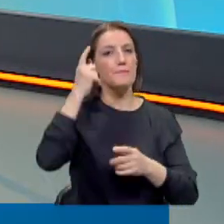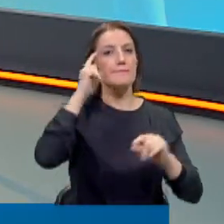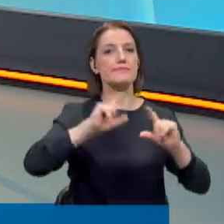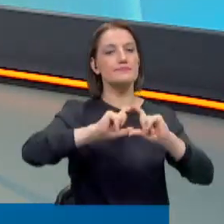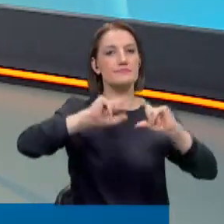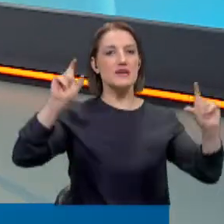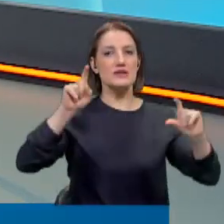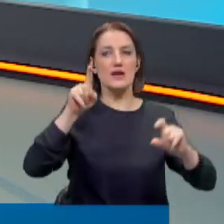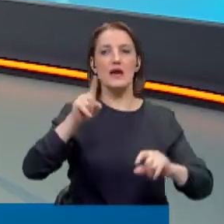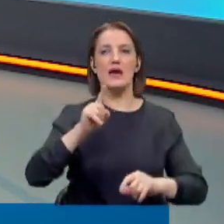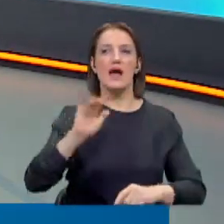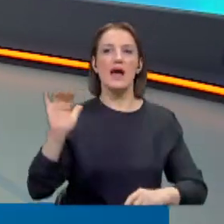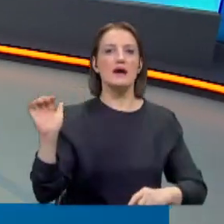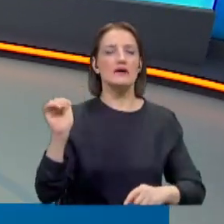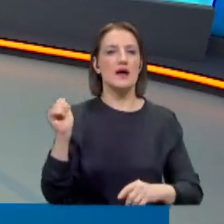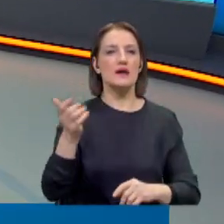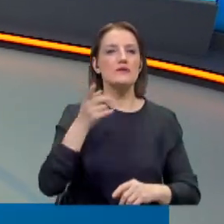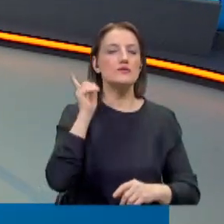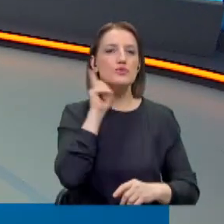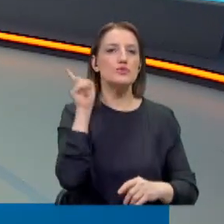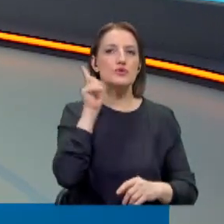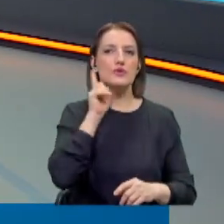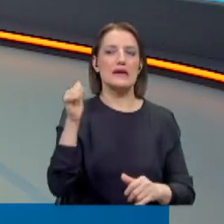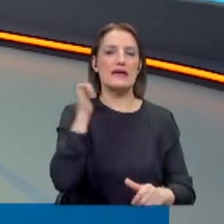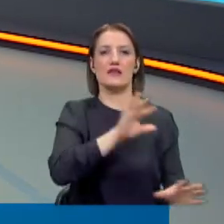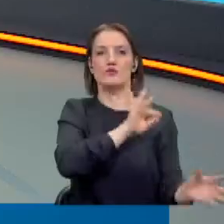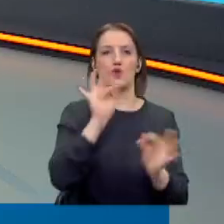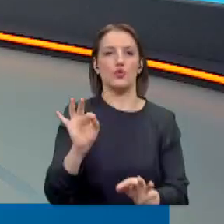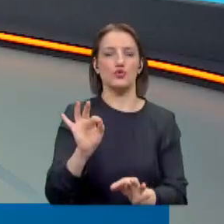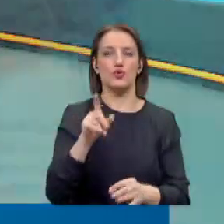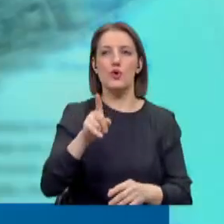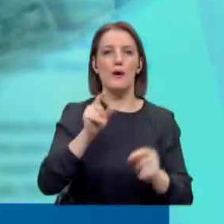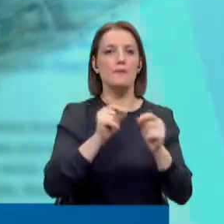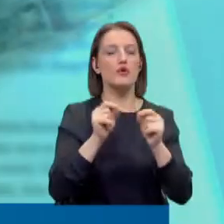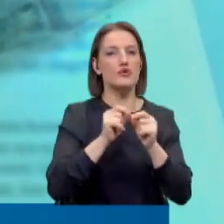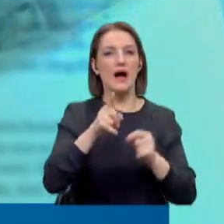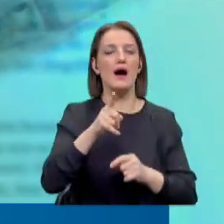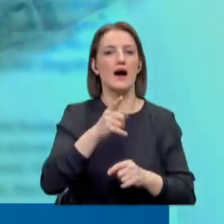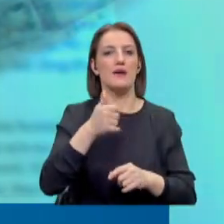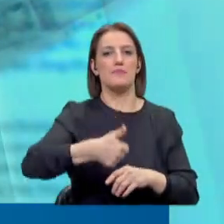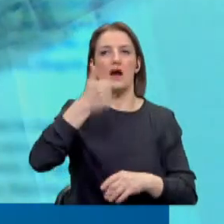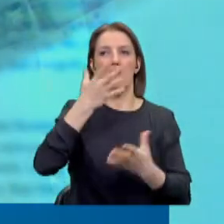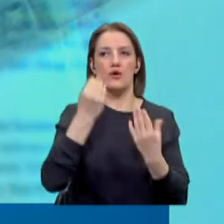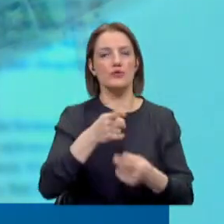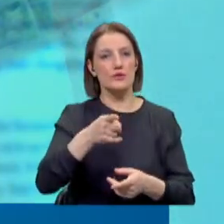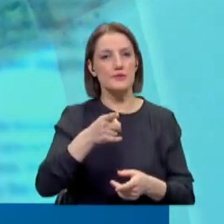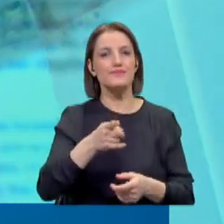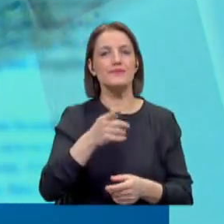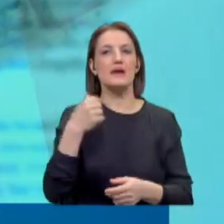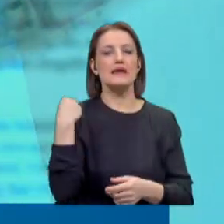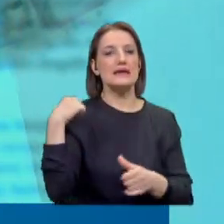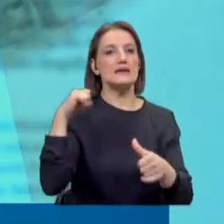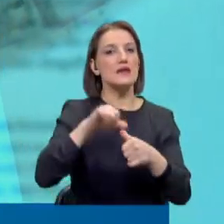başlık mahchat Efsane geri döndü Bozdağ bakan olduğu görevden affını isteyen Abdülhamit Gül'ün yerine